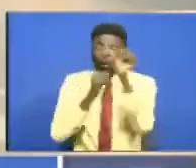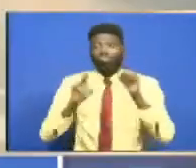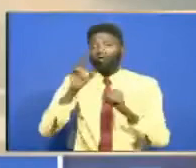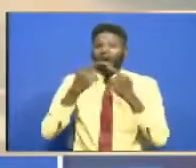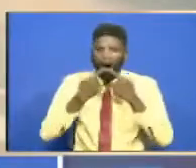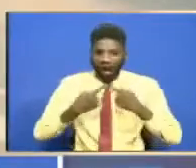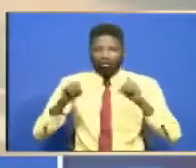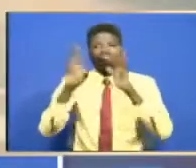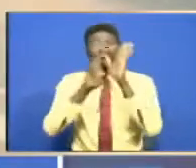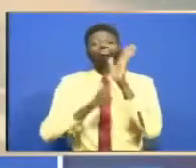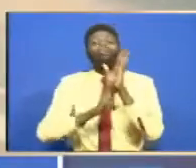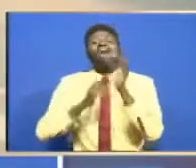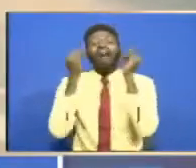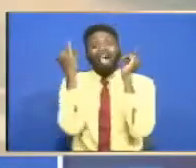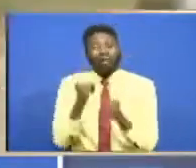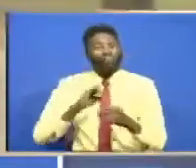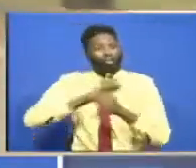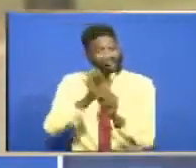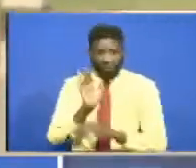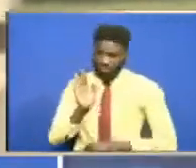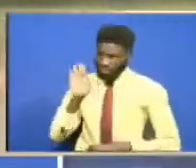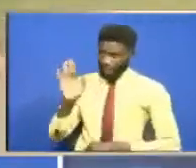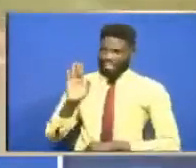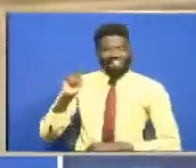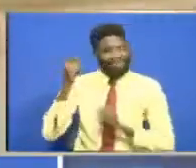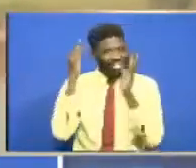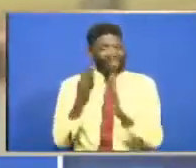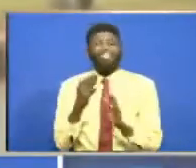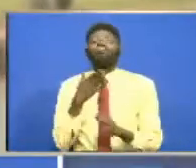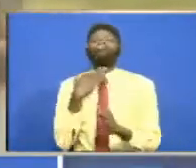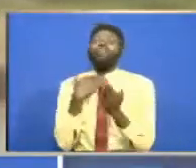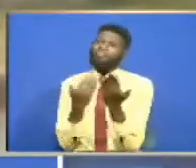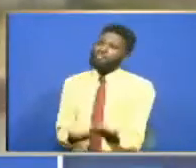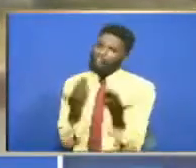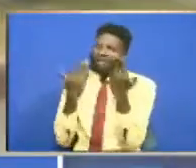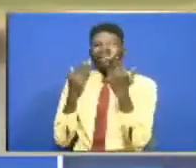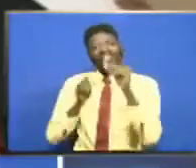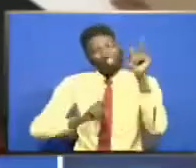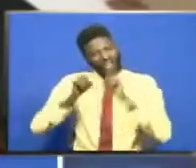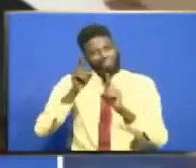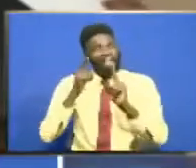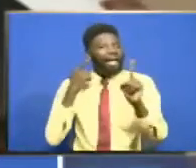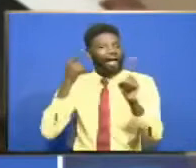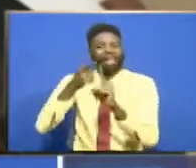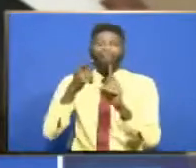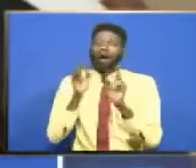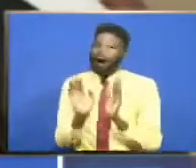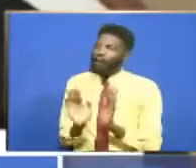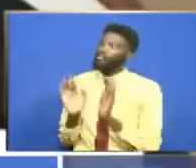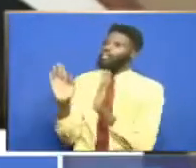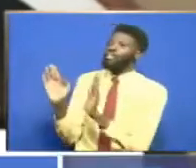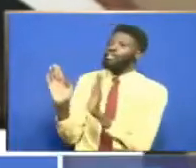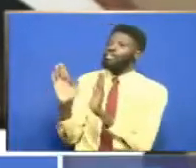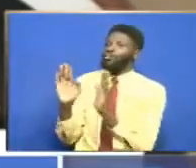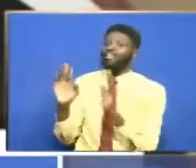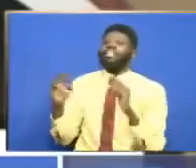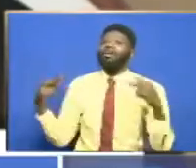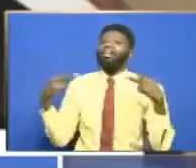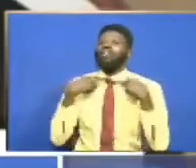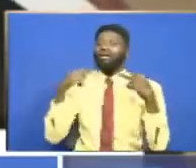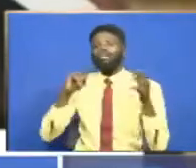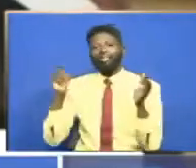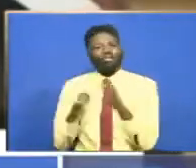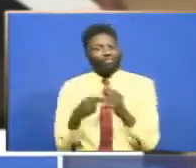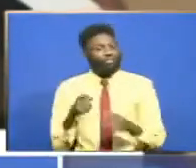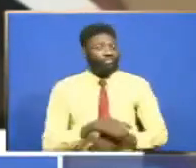of COVID-19, Kenyans were in a rush to leave the area before to avoid the lockdown. Mimi ni dereva naenda baribari, sasa jobu yangu